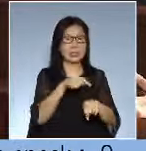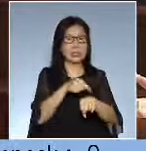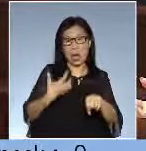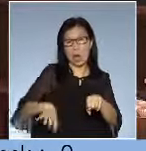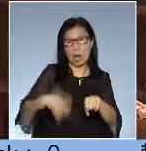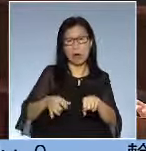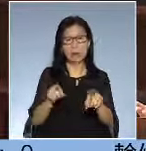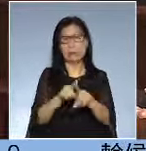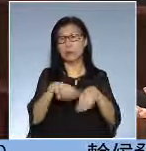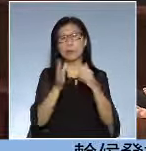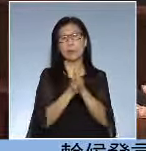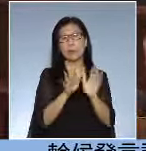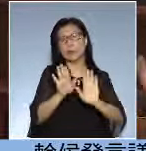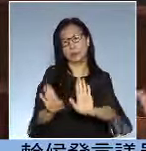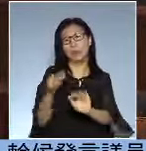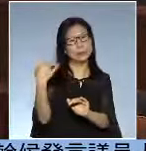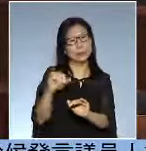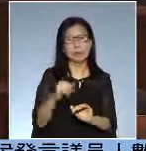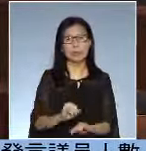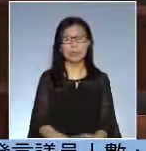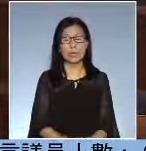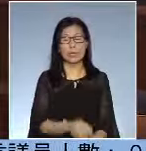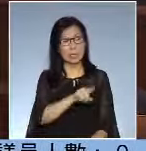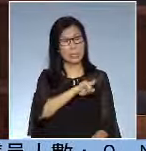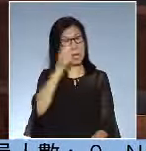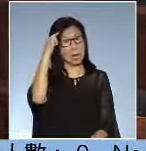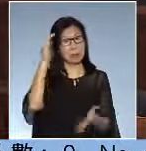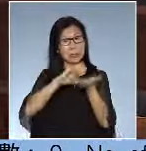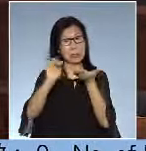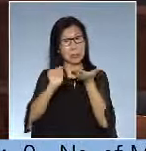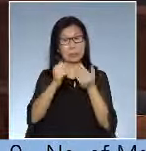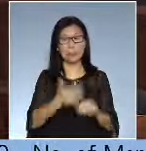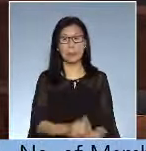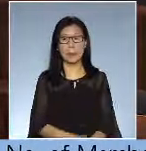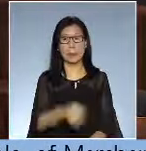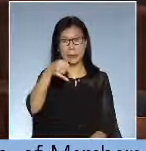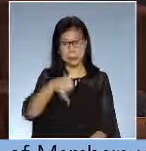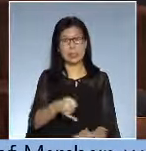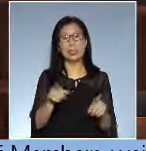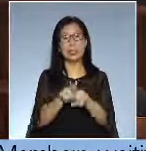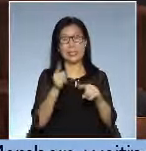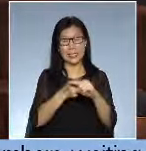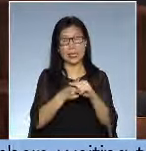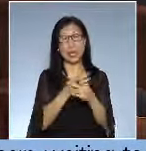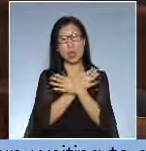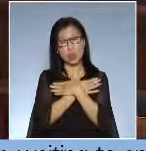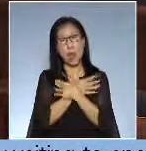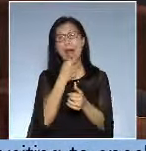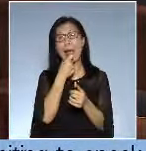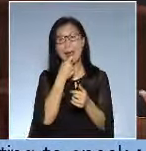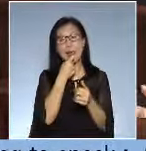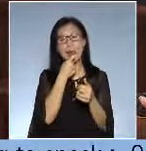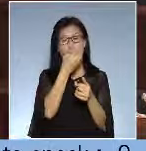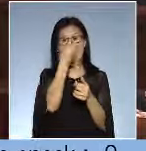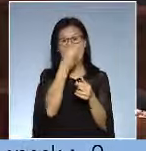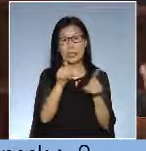我們都阻止不到的。但是想清楚，如果真的愛香港，真的想香港好，真的